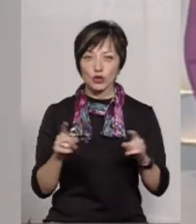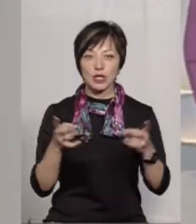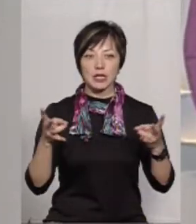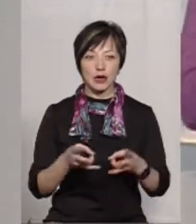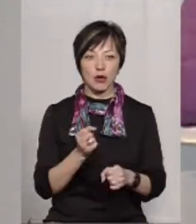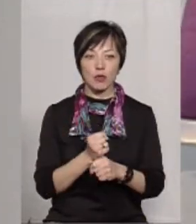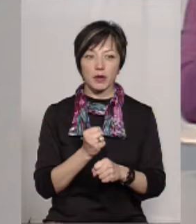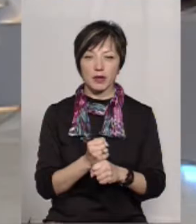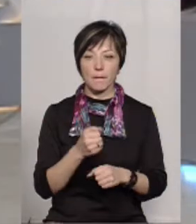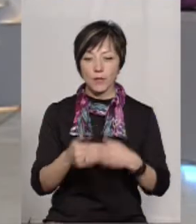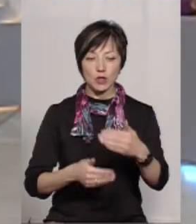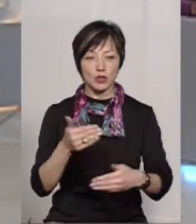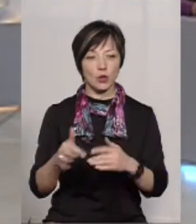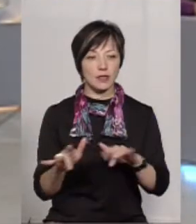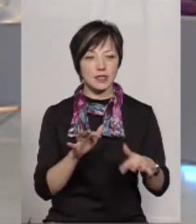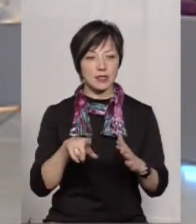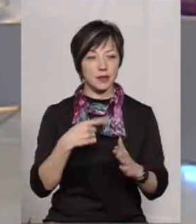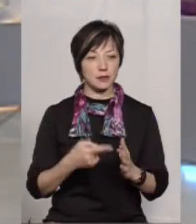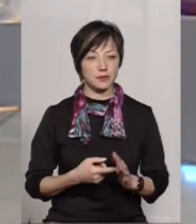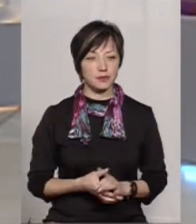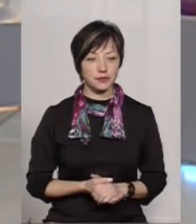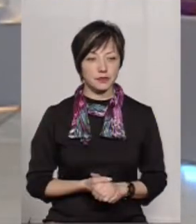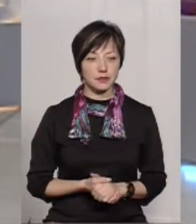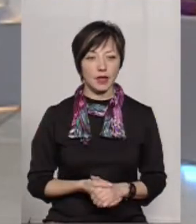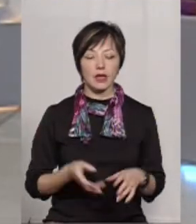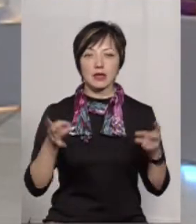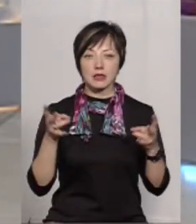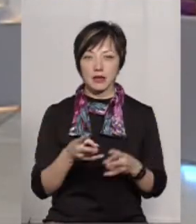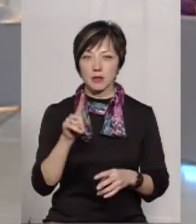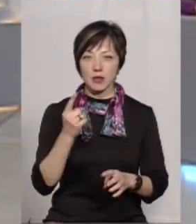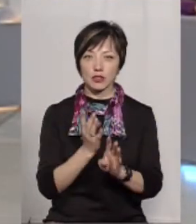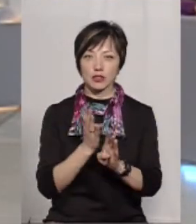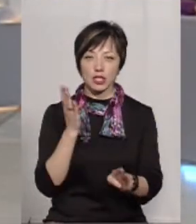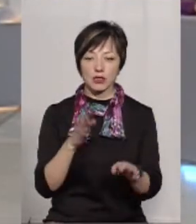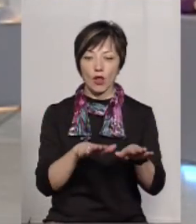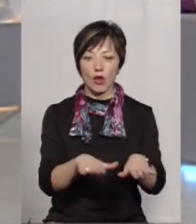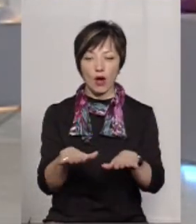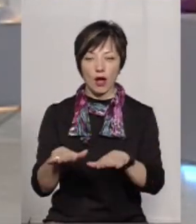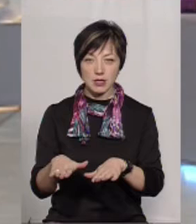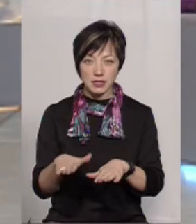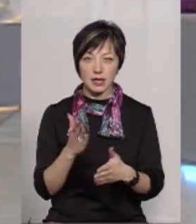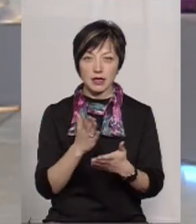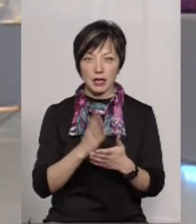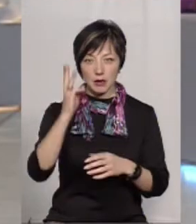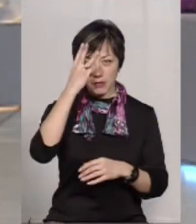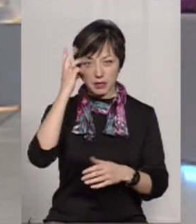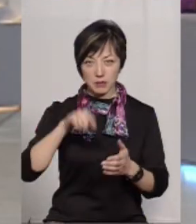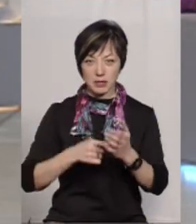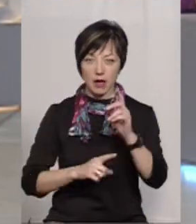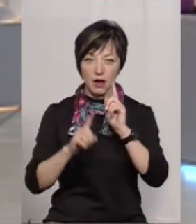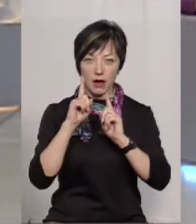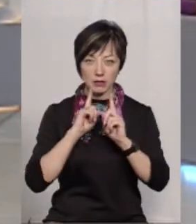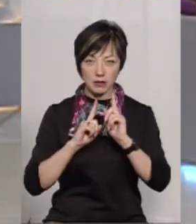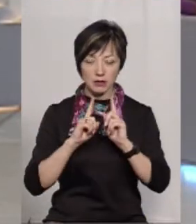що треба їм робити, от послідовність їхніх дій? Їм треба в першу чергу обрати локації. У нас є локації Хмельницька міська